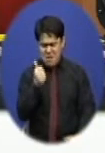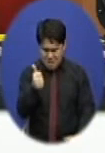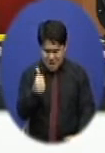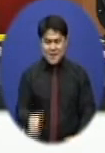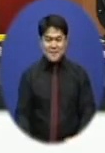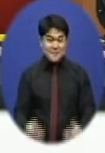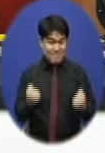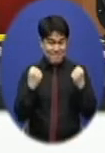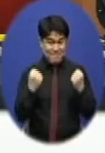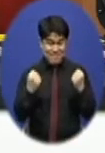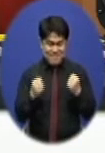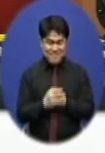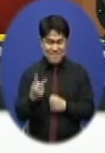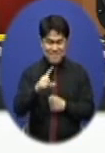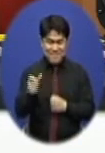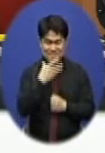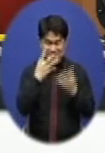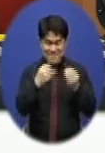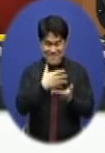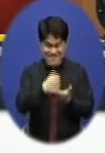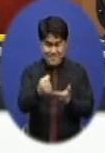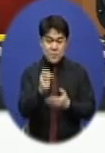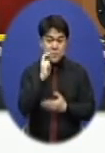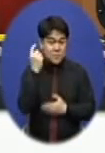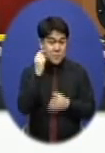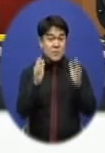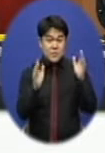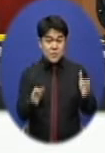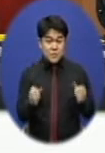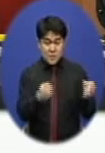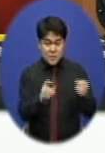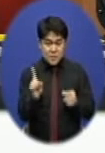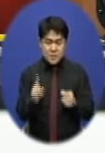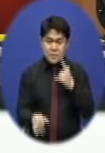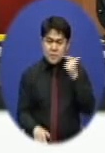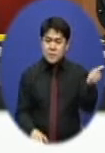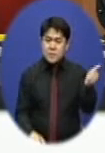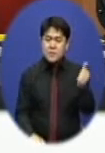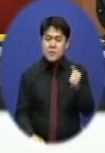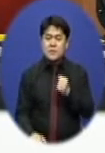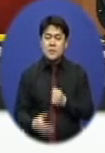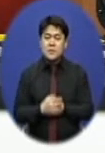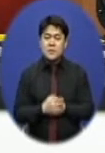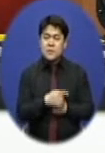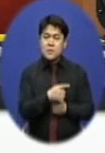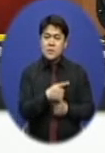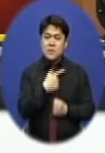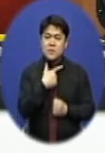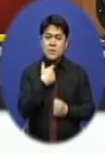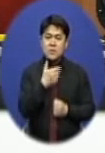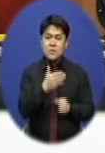네. 건강하게 새해 복 많이 받으세요. 네, 우리 노래 들으면서 어떤 얘기 한 줄 아세요? 아버님이 몇 살에 나으셨다고요? 저는